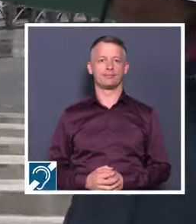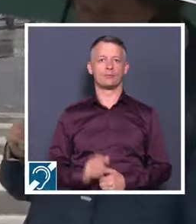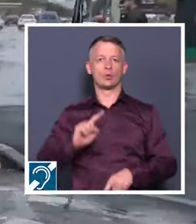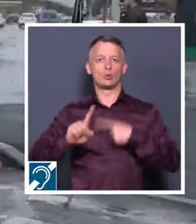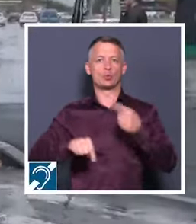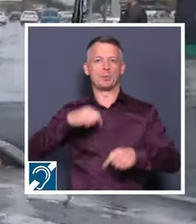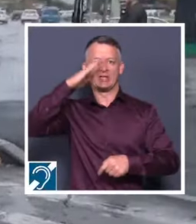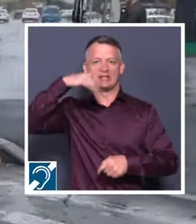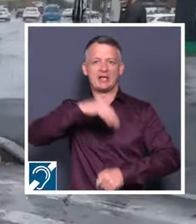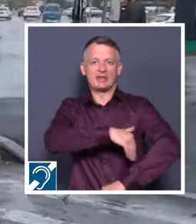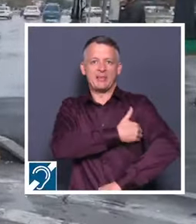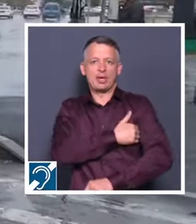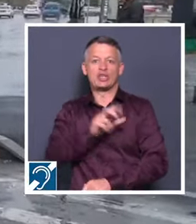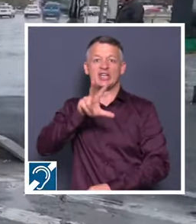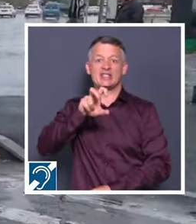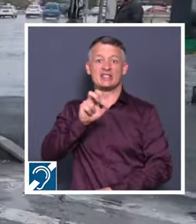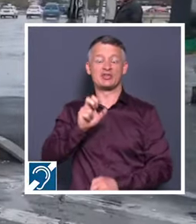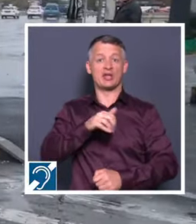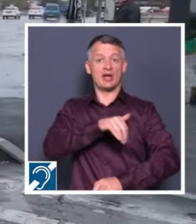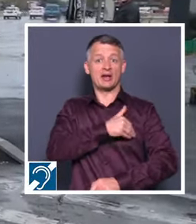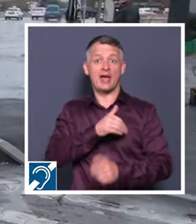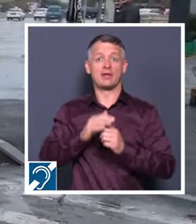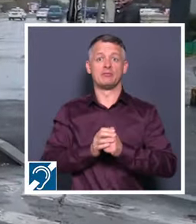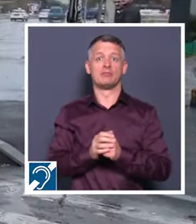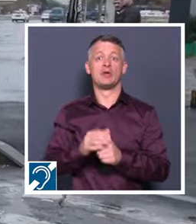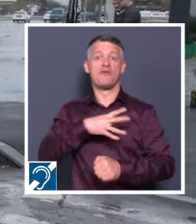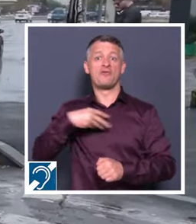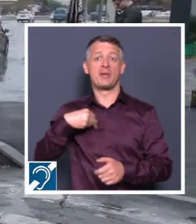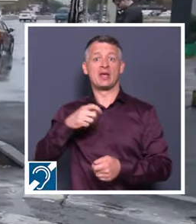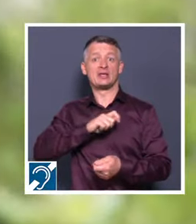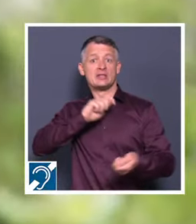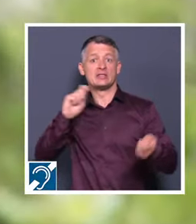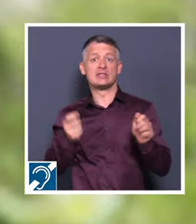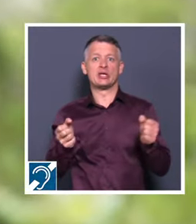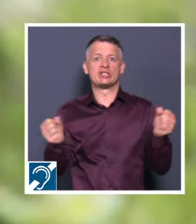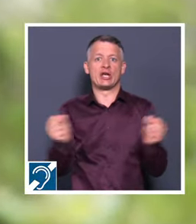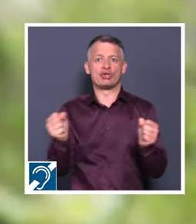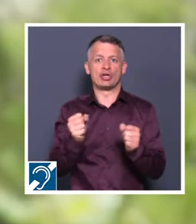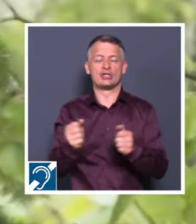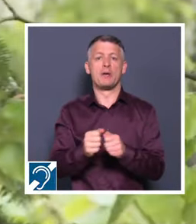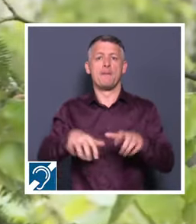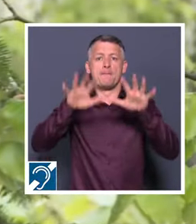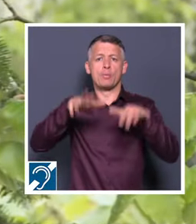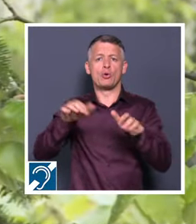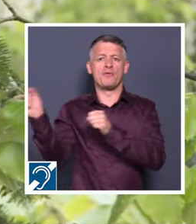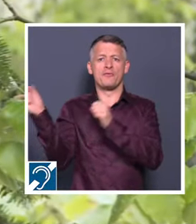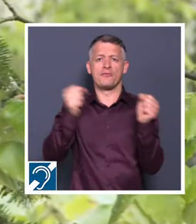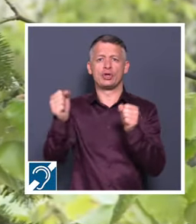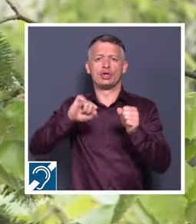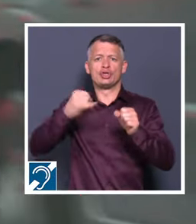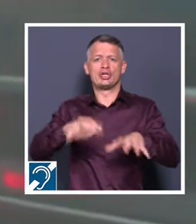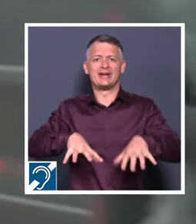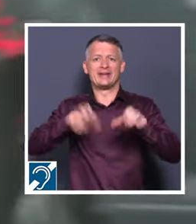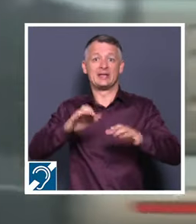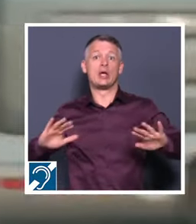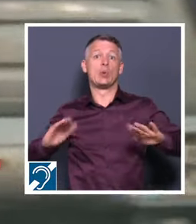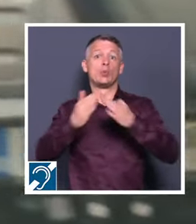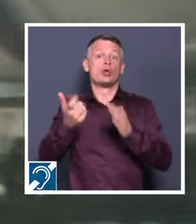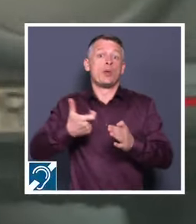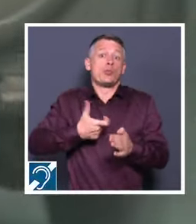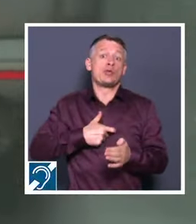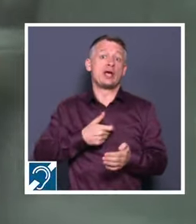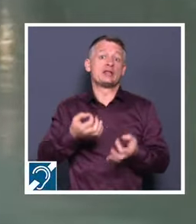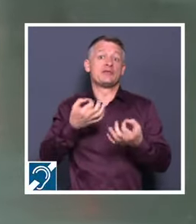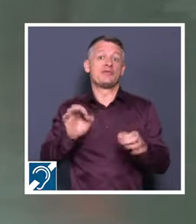După zile cu temperaturi de 30 de grade Celsius, vremea se răcește în toată țara. Sunt ploi, vânt puternic și grindină, iar la munte ar putea să